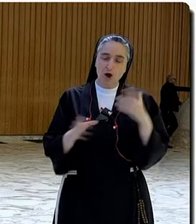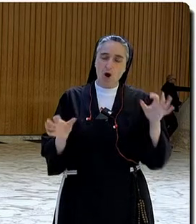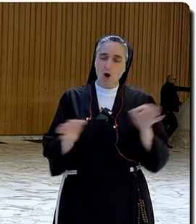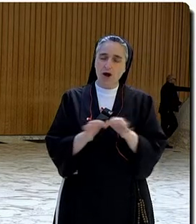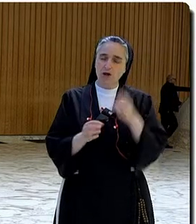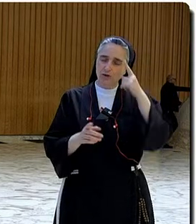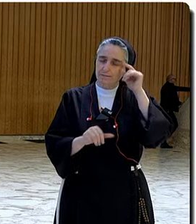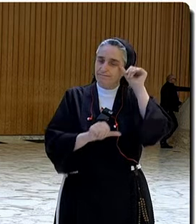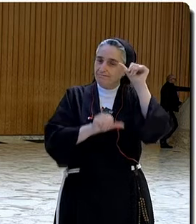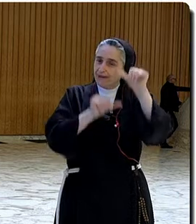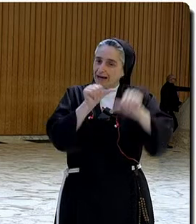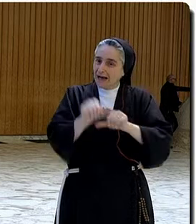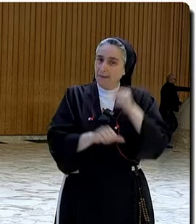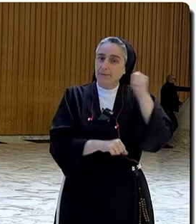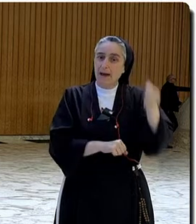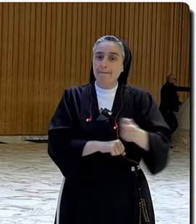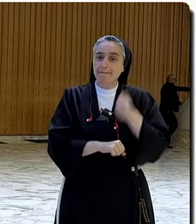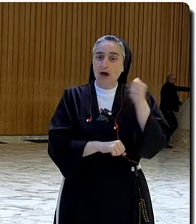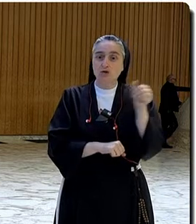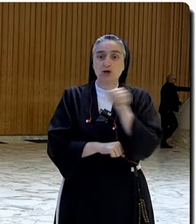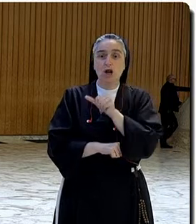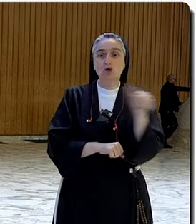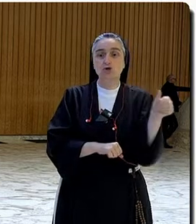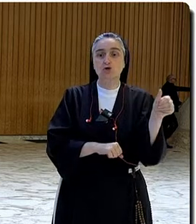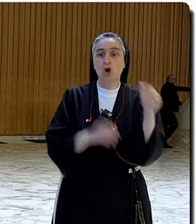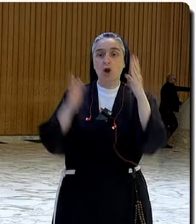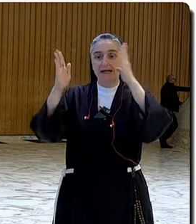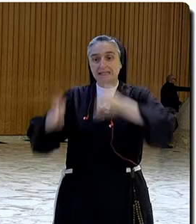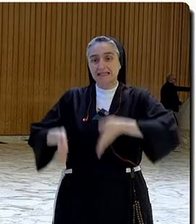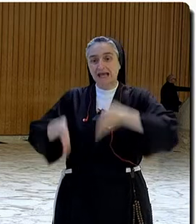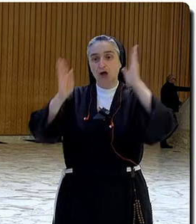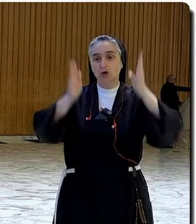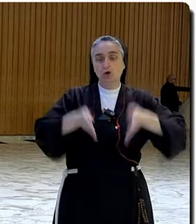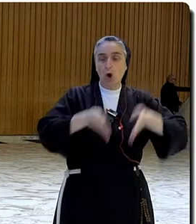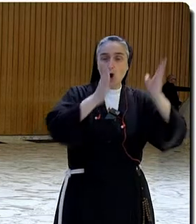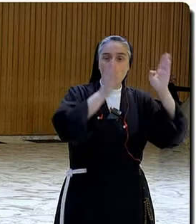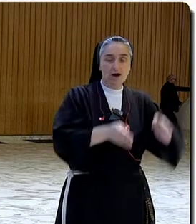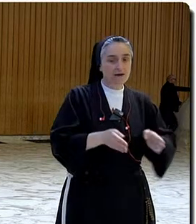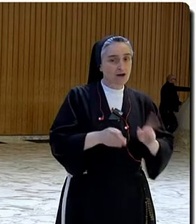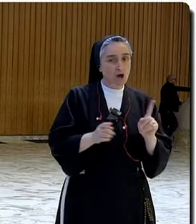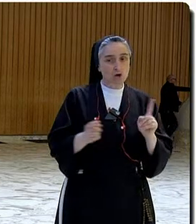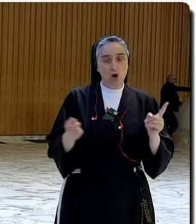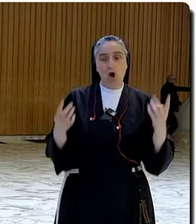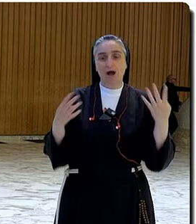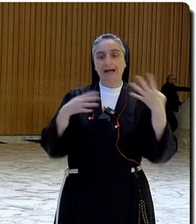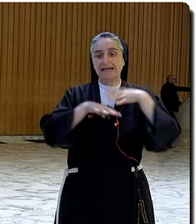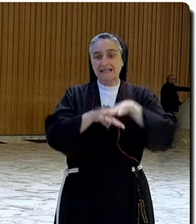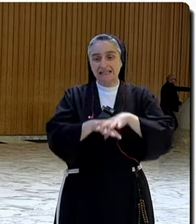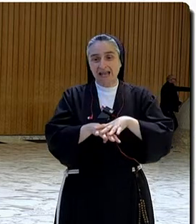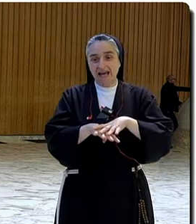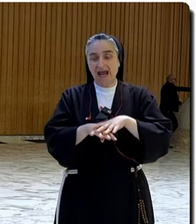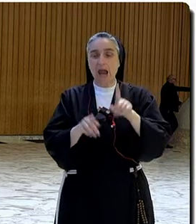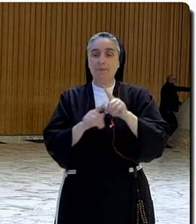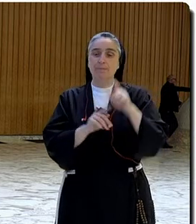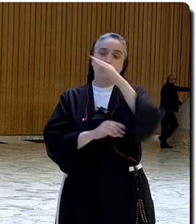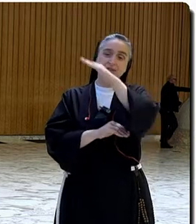alla pastorale non in maniera settorializzata, ma integrale e